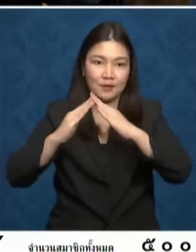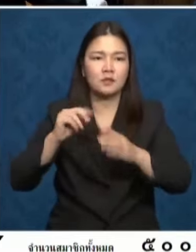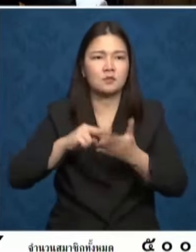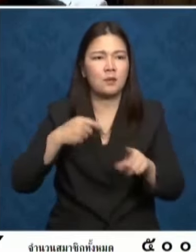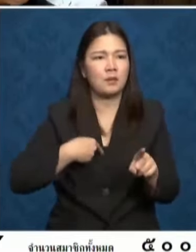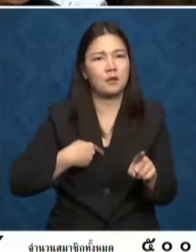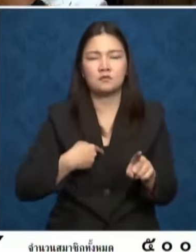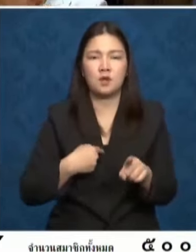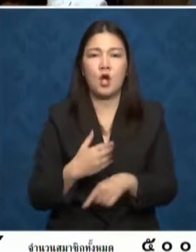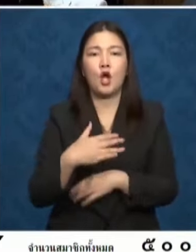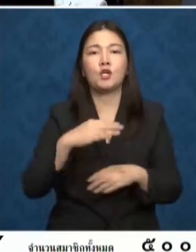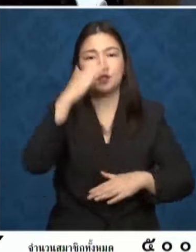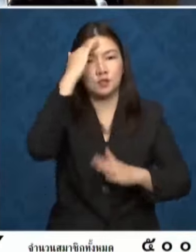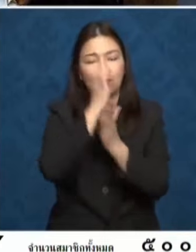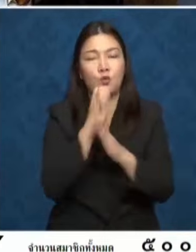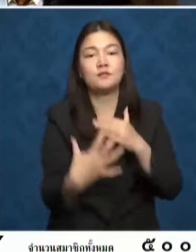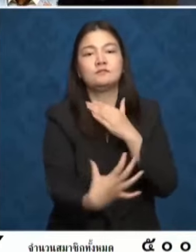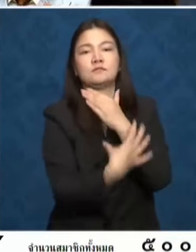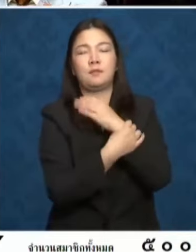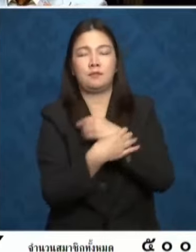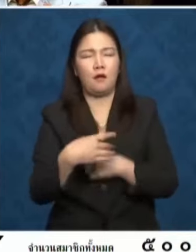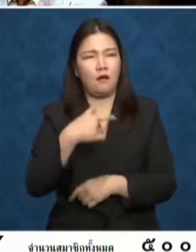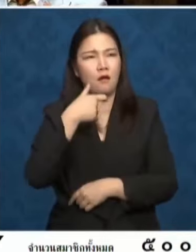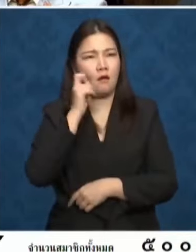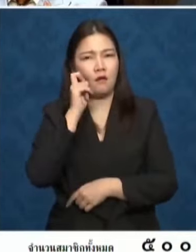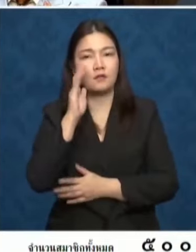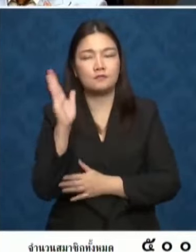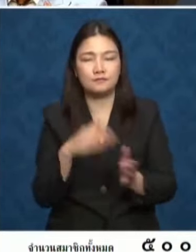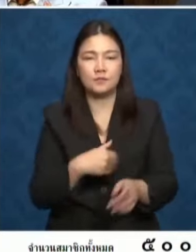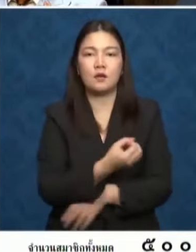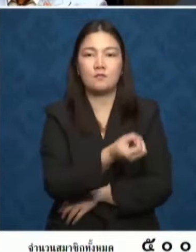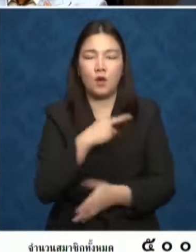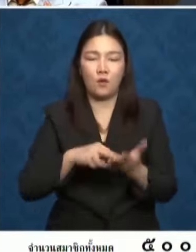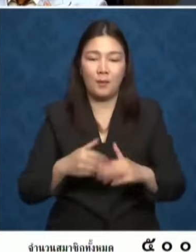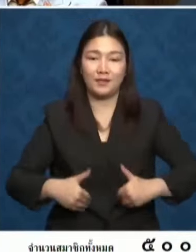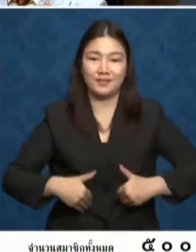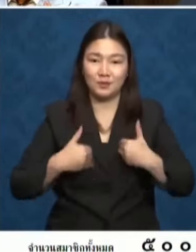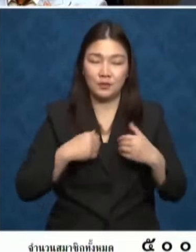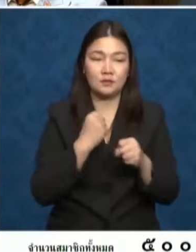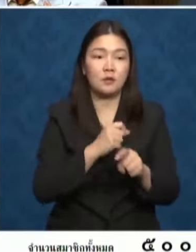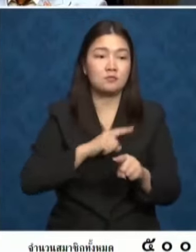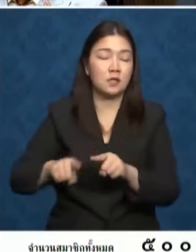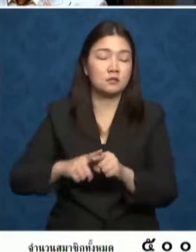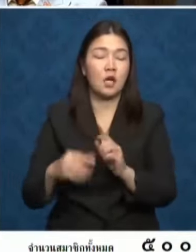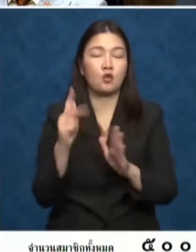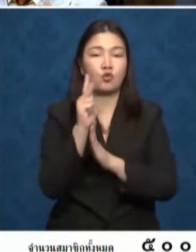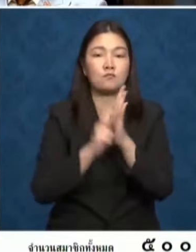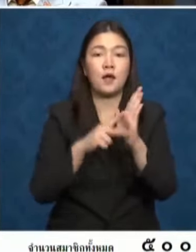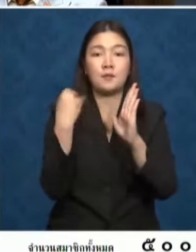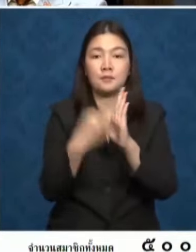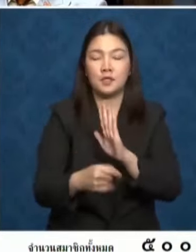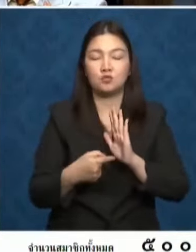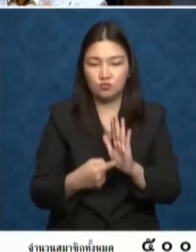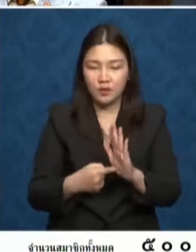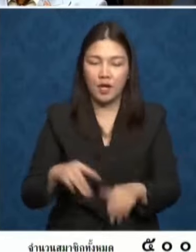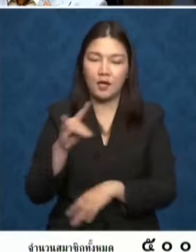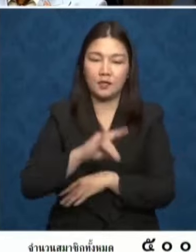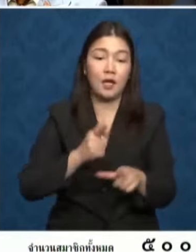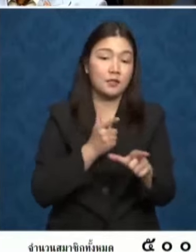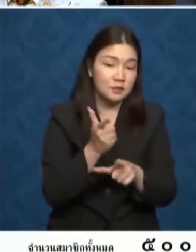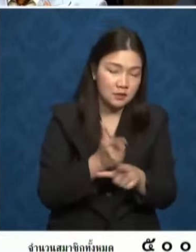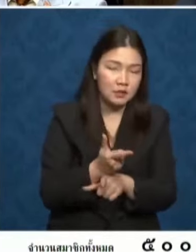ชีวิตของชาวบ้านวิถีชีวิตของชาวบ้านนะครับเป็นสิ่งผิดกฎหมายไม่ว่าจะเป็นเรื่องของการหาเห็ดหานอล่าสัตว์ทำไร่